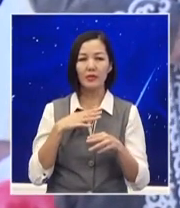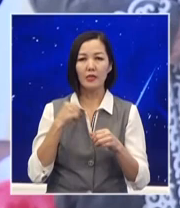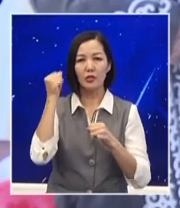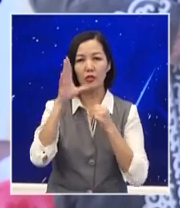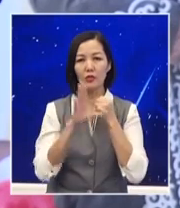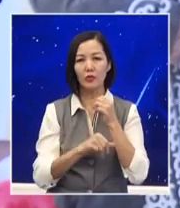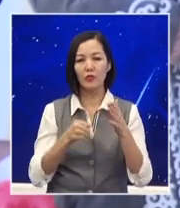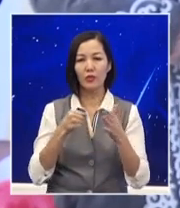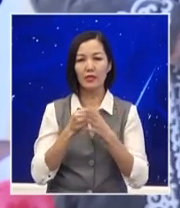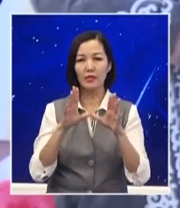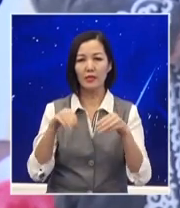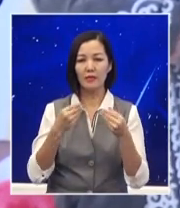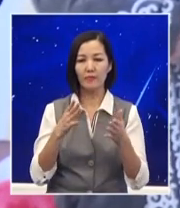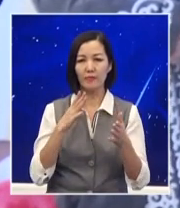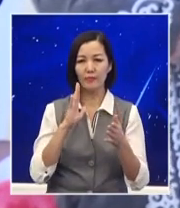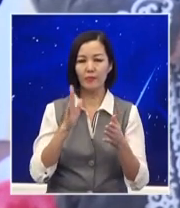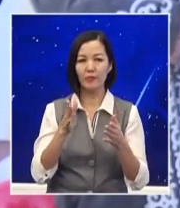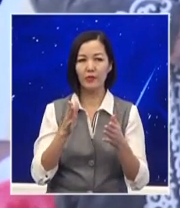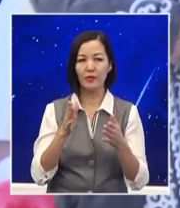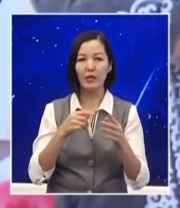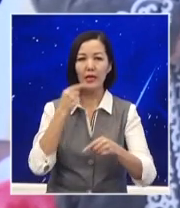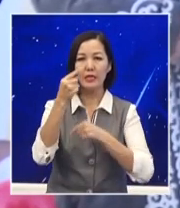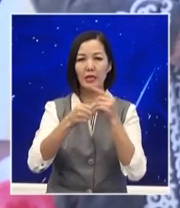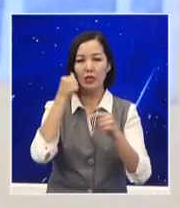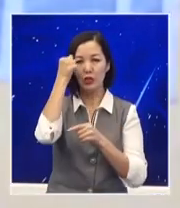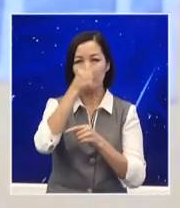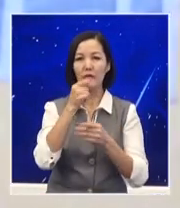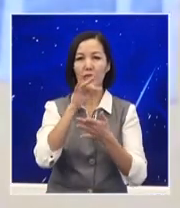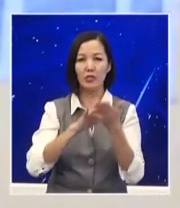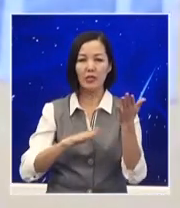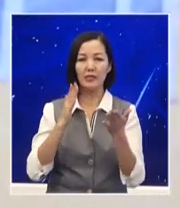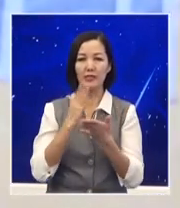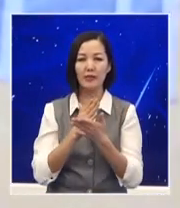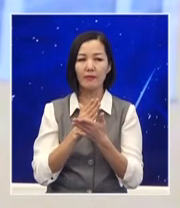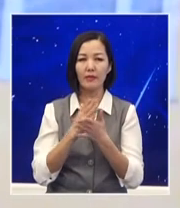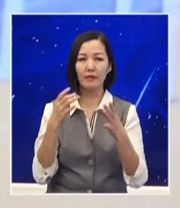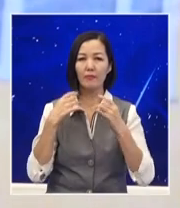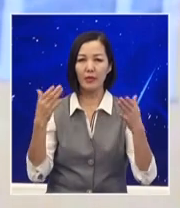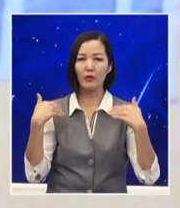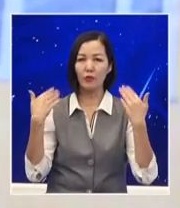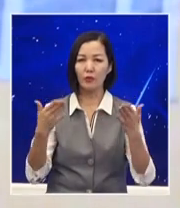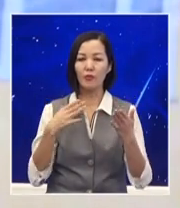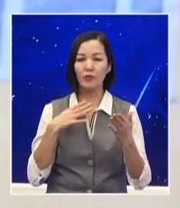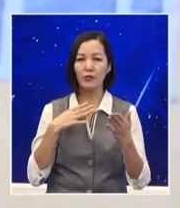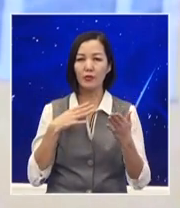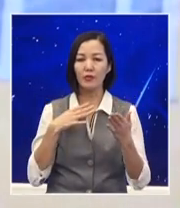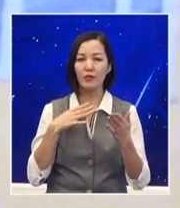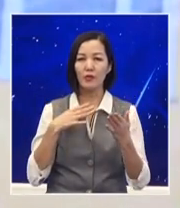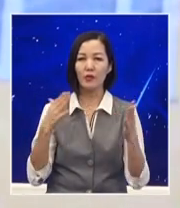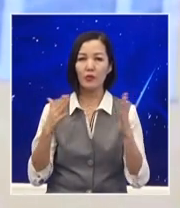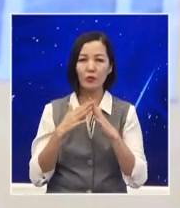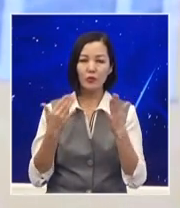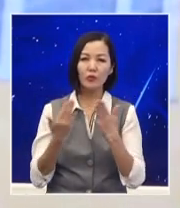соңында беріліп жатқан осы қуаныш сіздерге келесі жылда бұл жалғасын табады. Мереке құтты болсын, қоныстарыңыз құтты